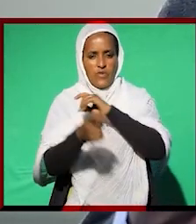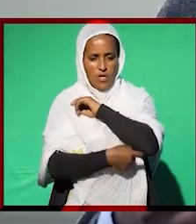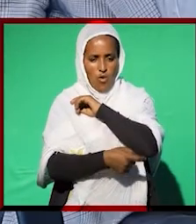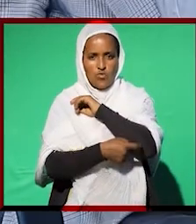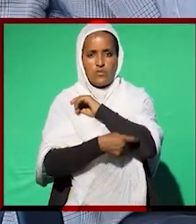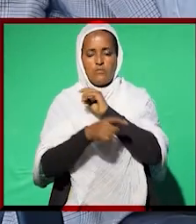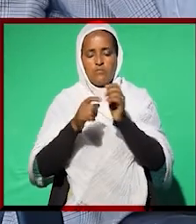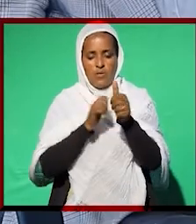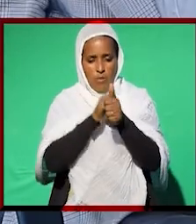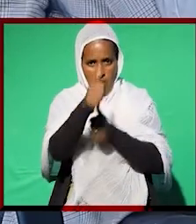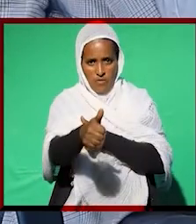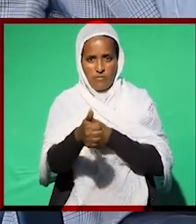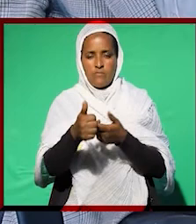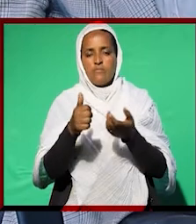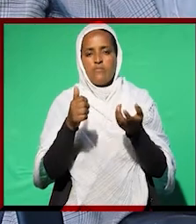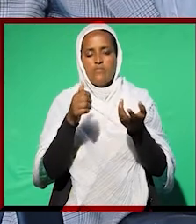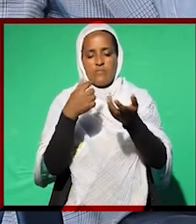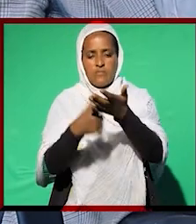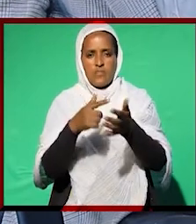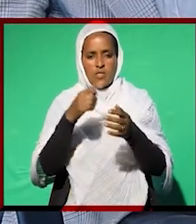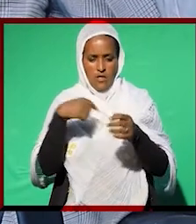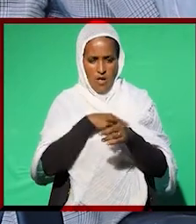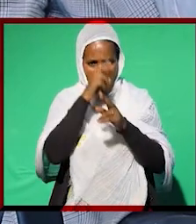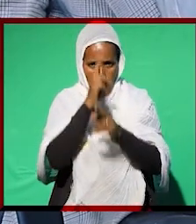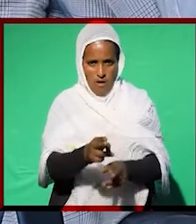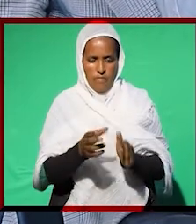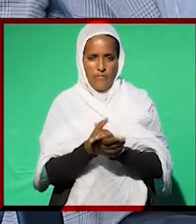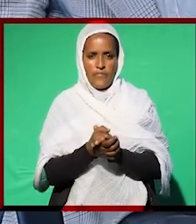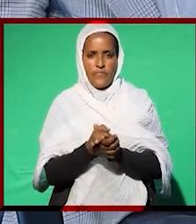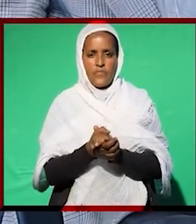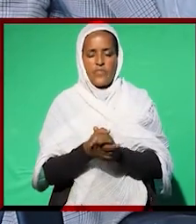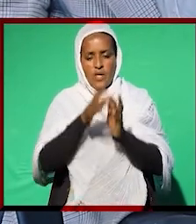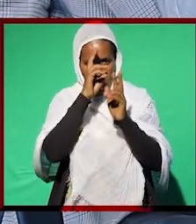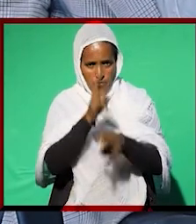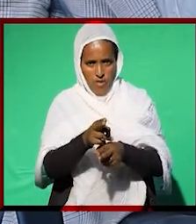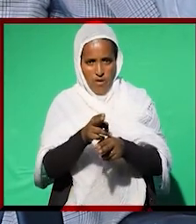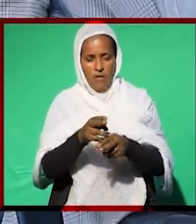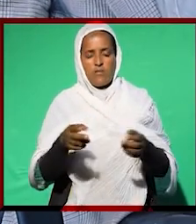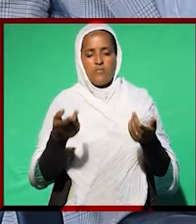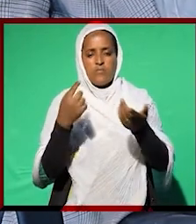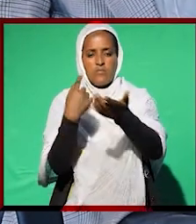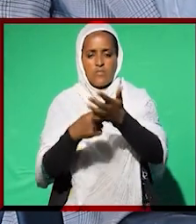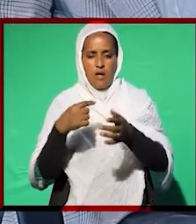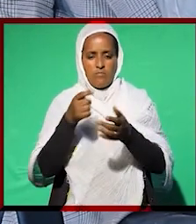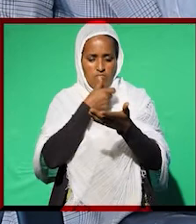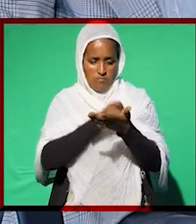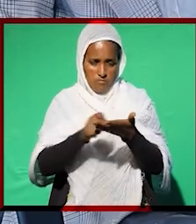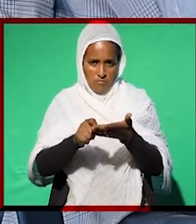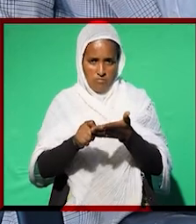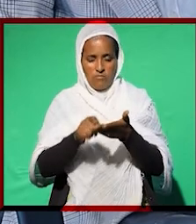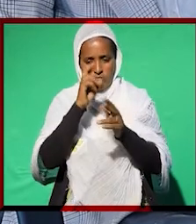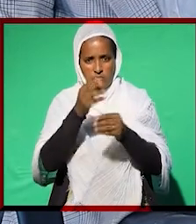የማድረግ ስራ ይጠበቅባቸዋል ማለት ነው። እና እኛን የምናስከብረው እኛን ይከበራል። ደብዳቤው ይጻፍ፣